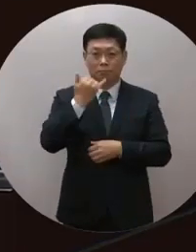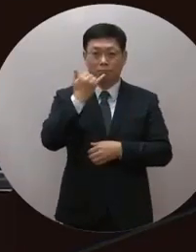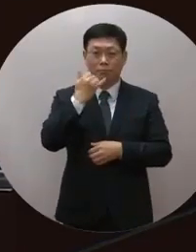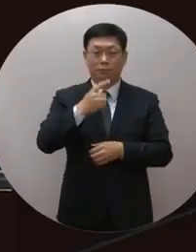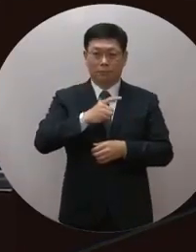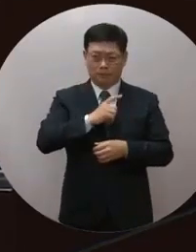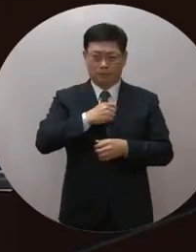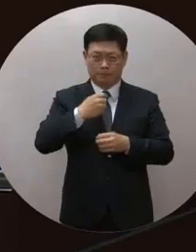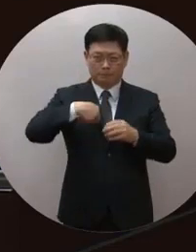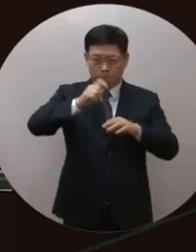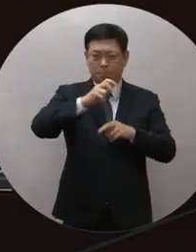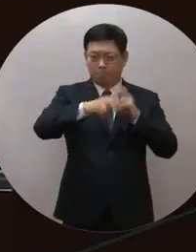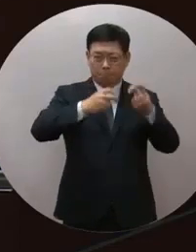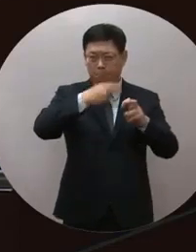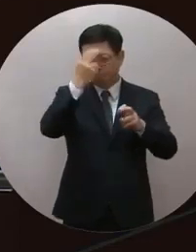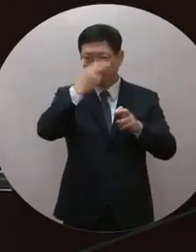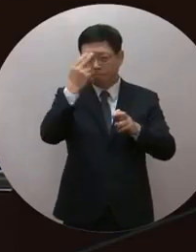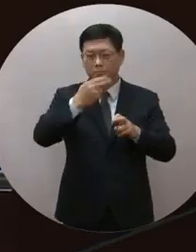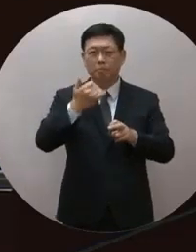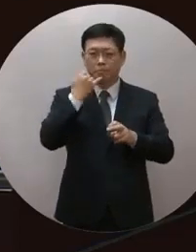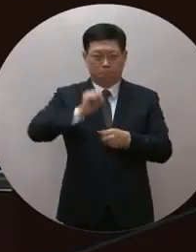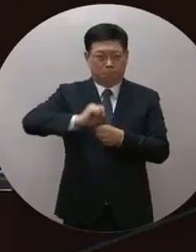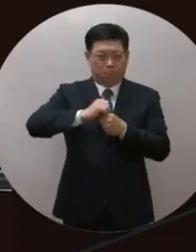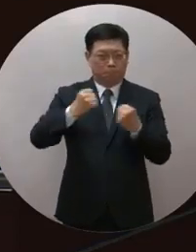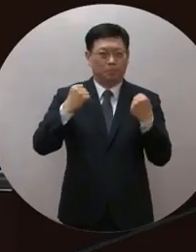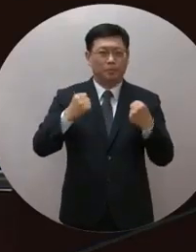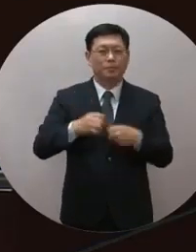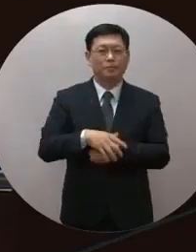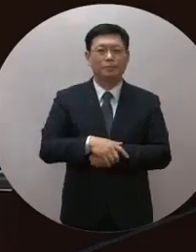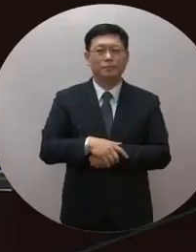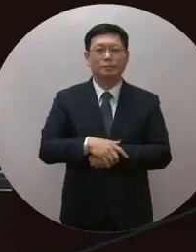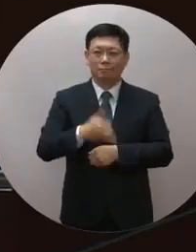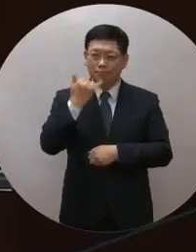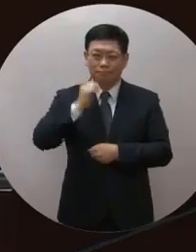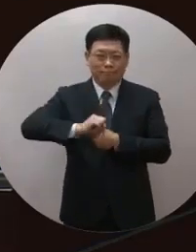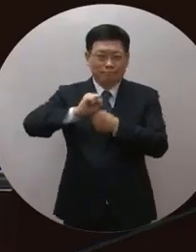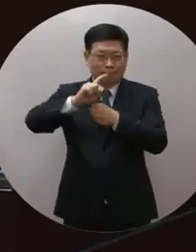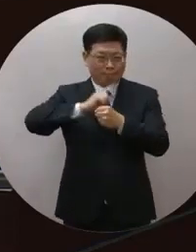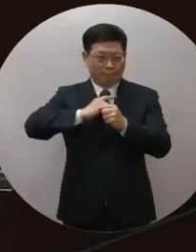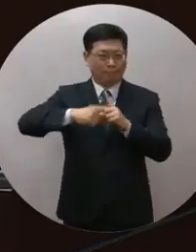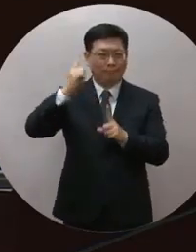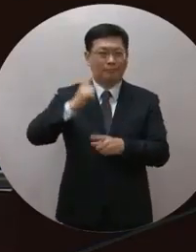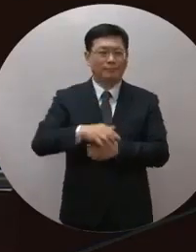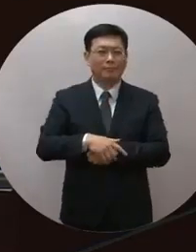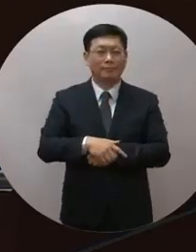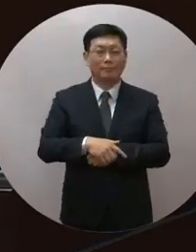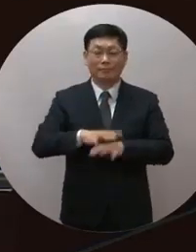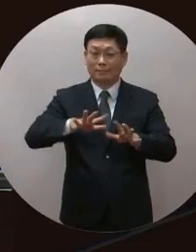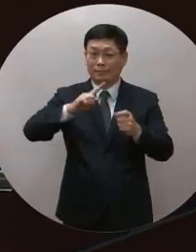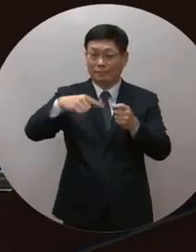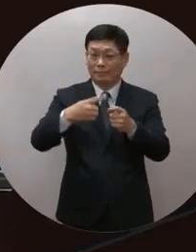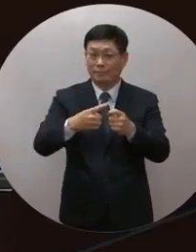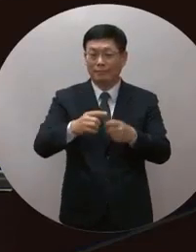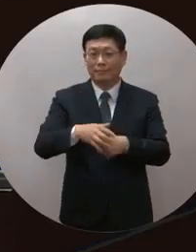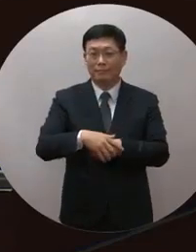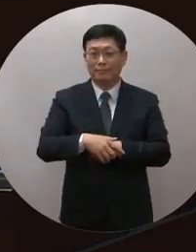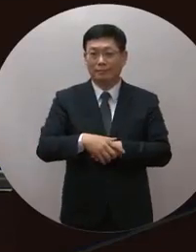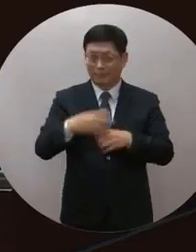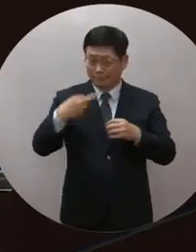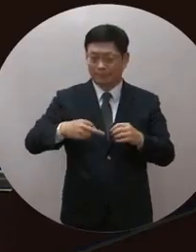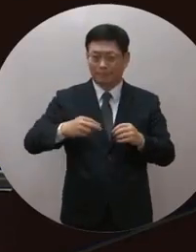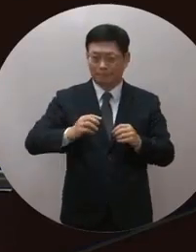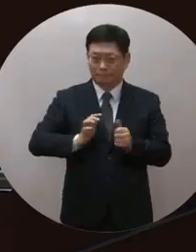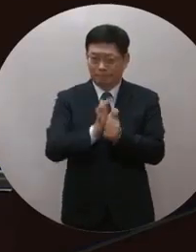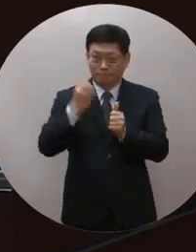于冒险患难，增强体魄，增强国力。而今年我们也将推